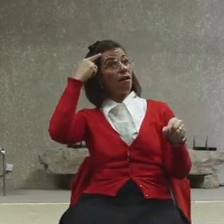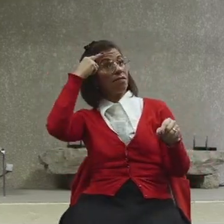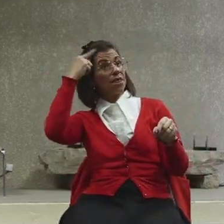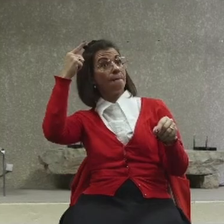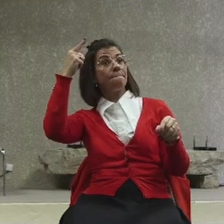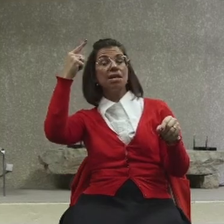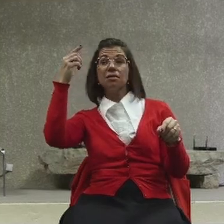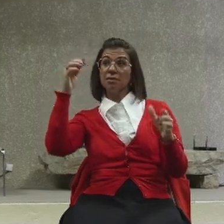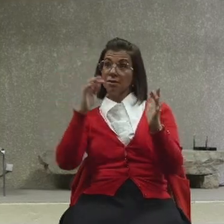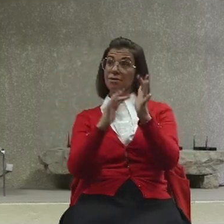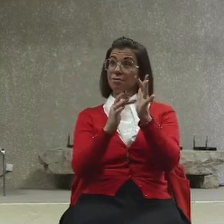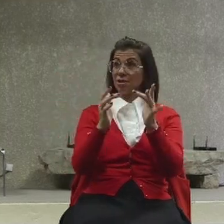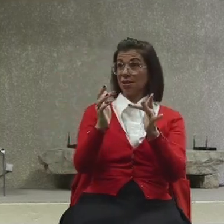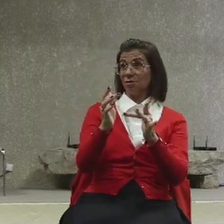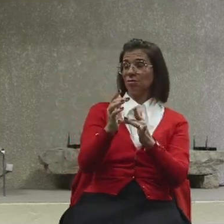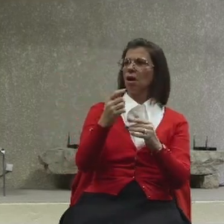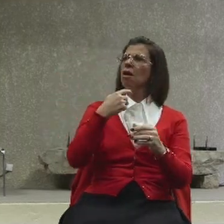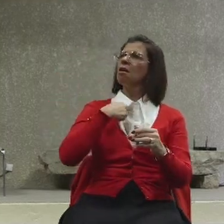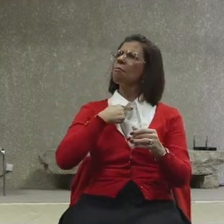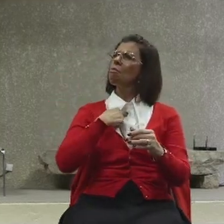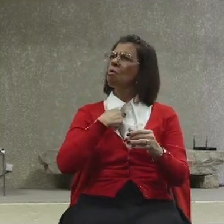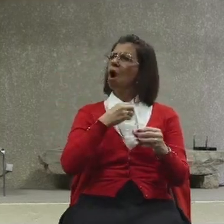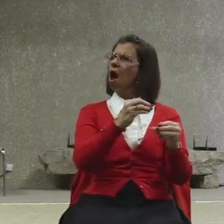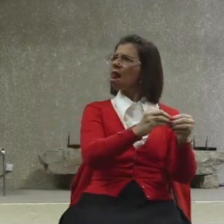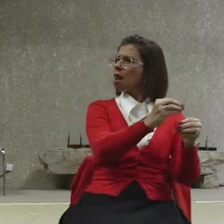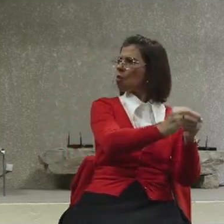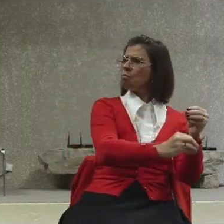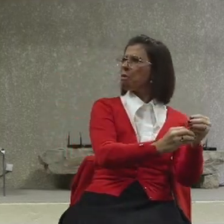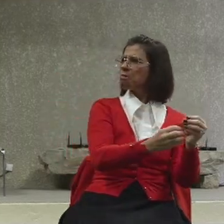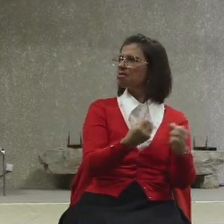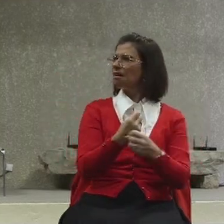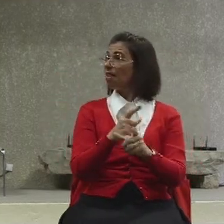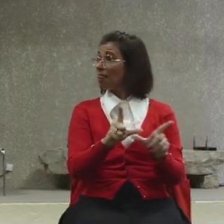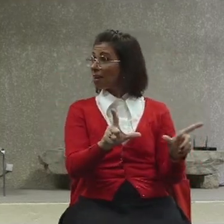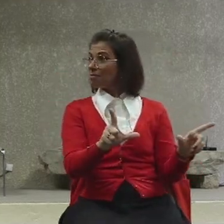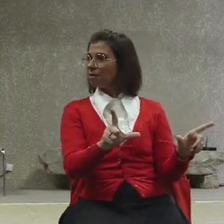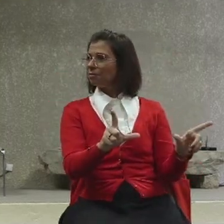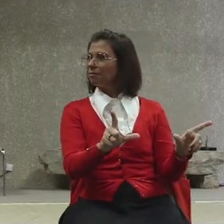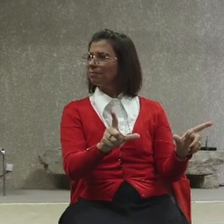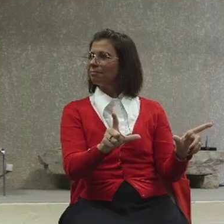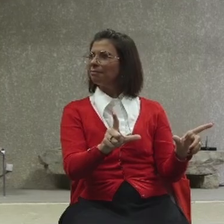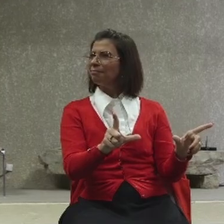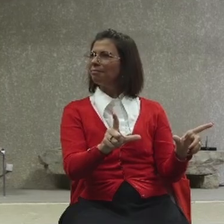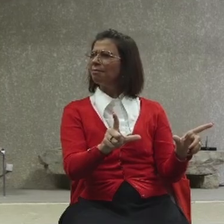fait, qui ne sont que des conséquences du péché, de la nature pécheresse.